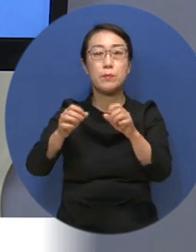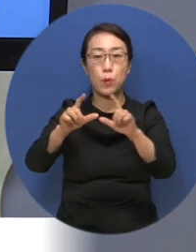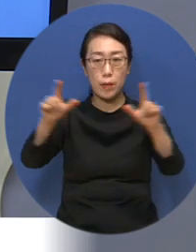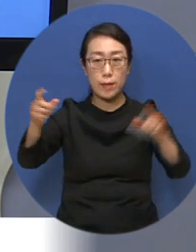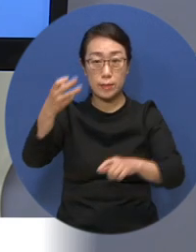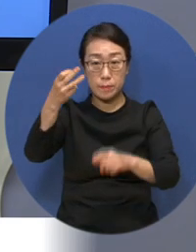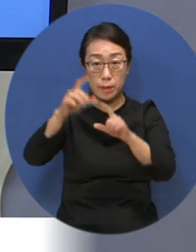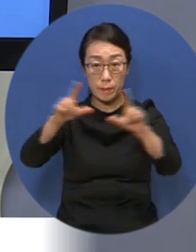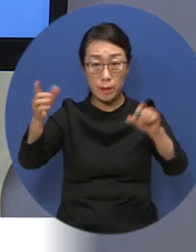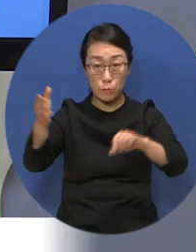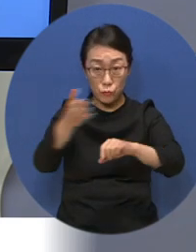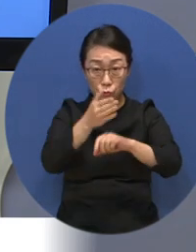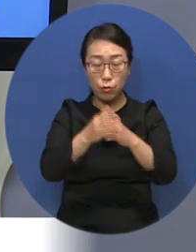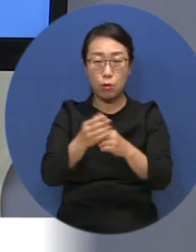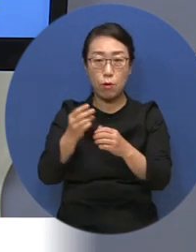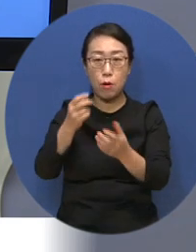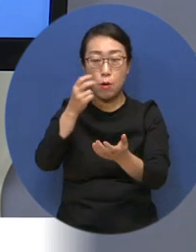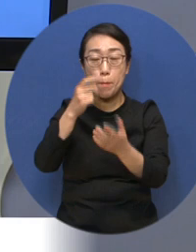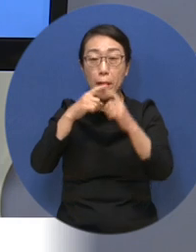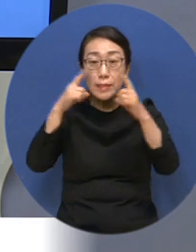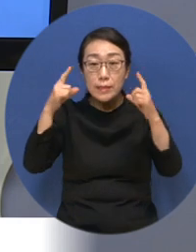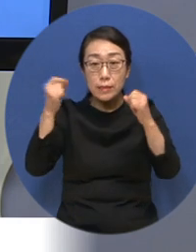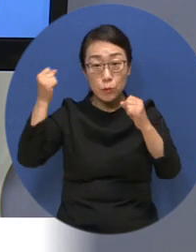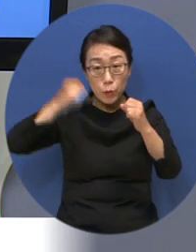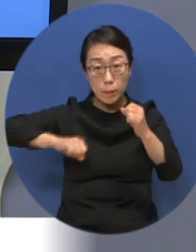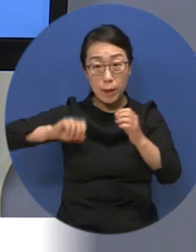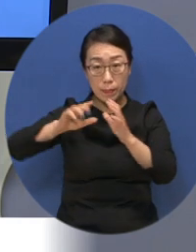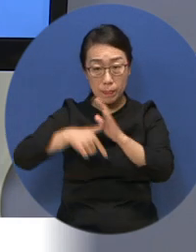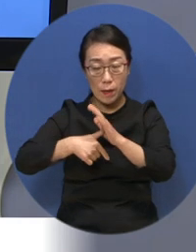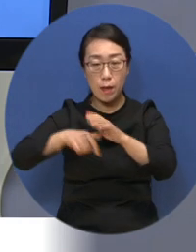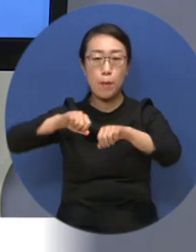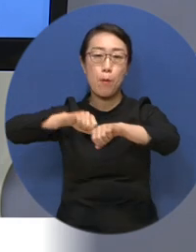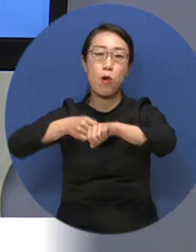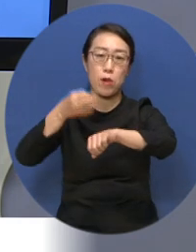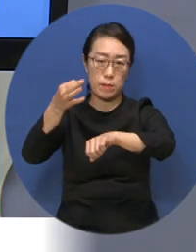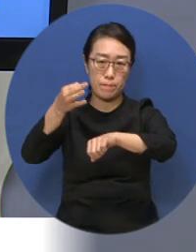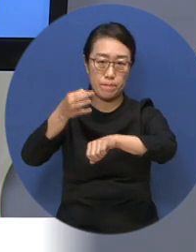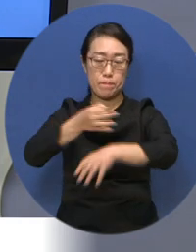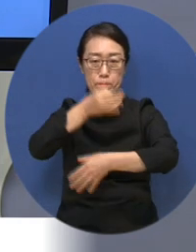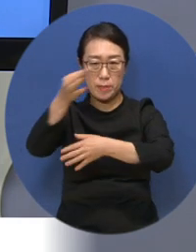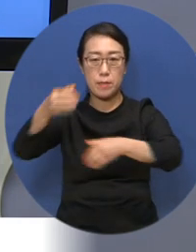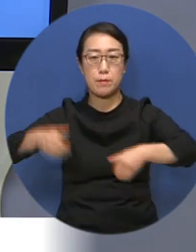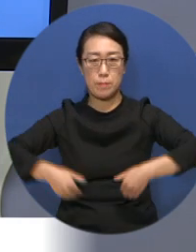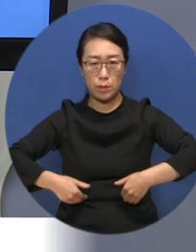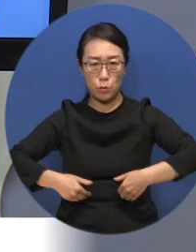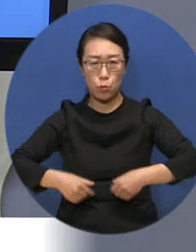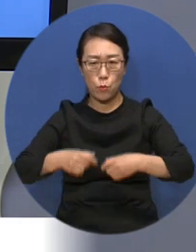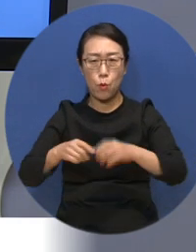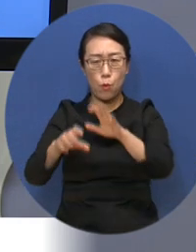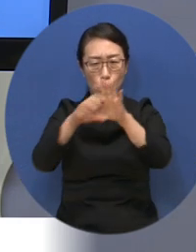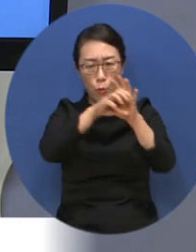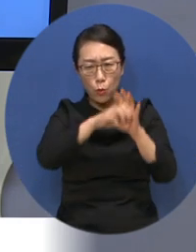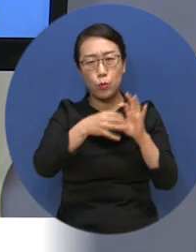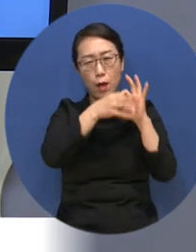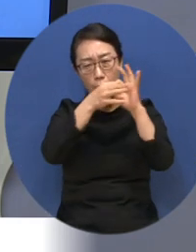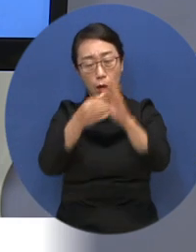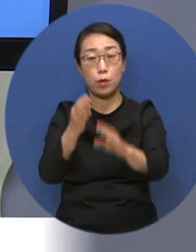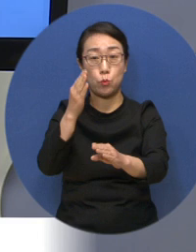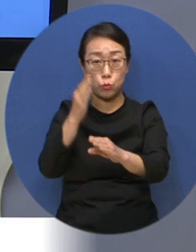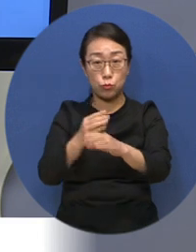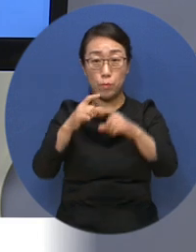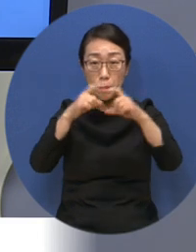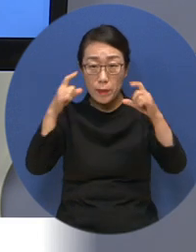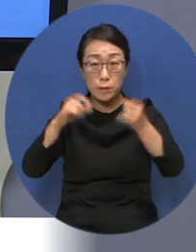착용 의무 위반 시 과태료가 부과된다 며 한동안 코론 알고 와 공존할 수밖에 없는 상황에서 마스크